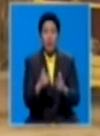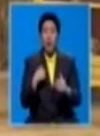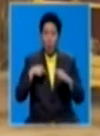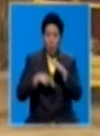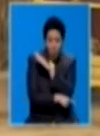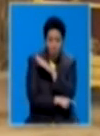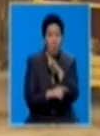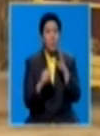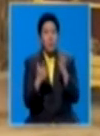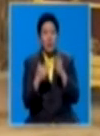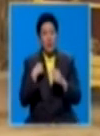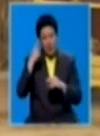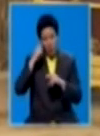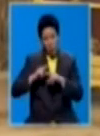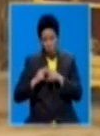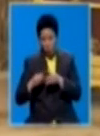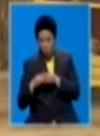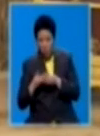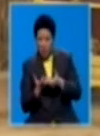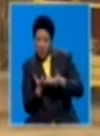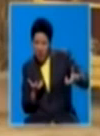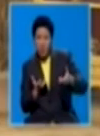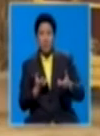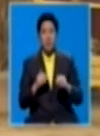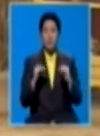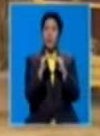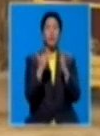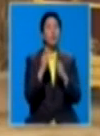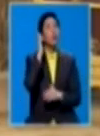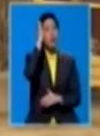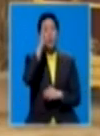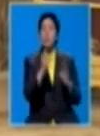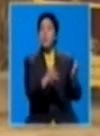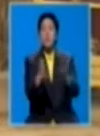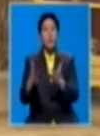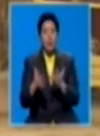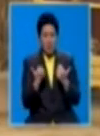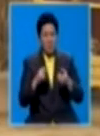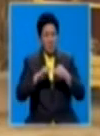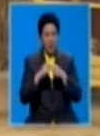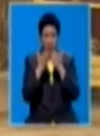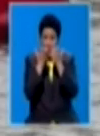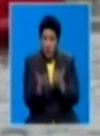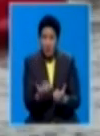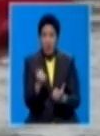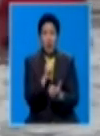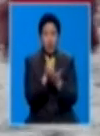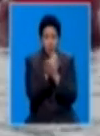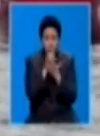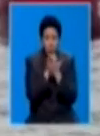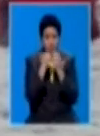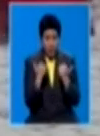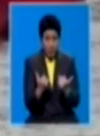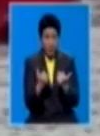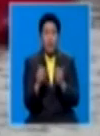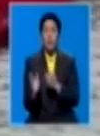แก่ตัวเห็นแก่พวกพ้องความแตกแยกความเหลื่อมล้ำไม่เป็นธรรมนะครับปัญหาหลักๆก็คือเรื่องยาเสพติดนะในวันนี้ในห่วงปัจจุบันสถานการ